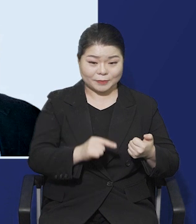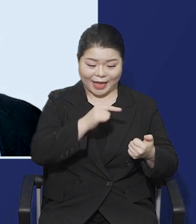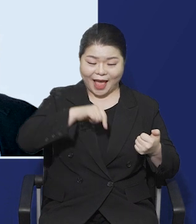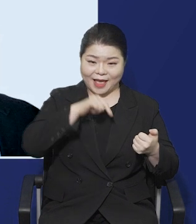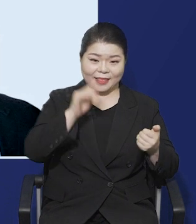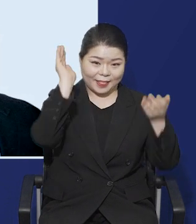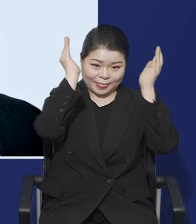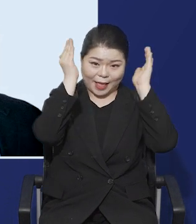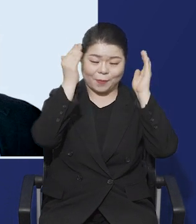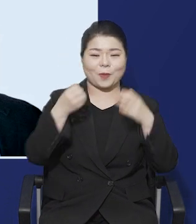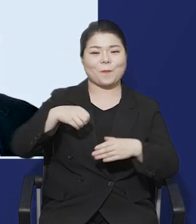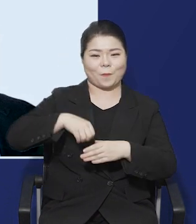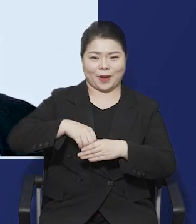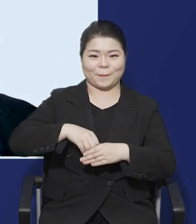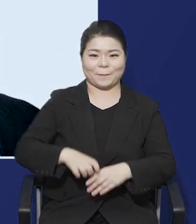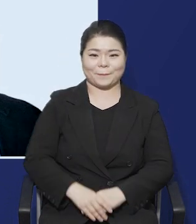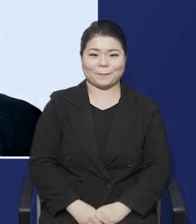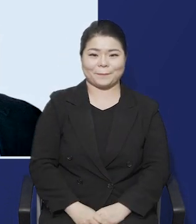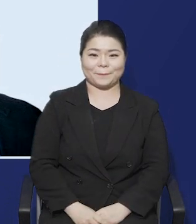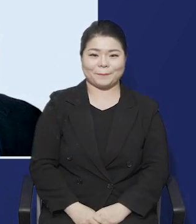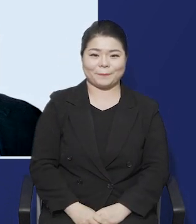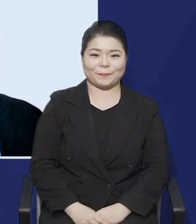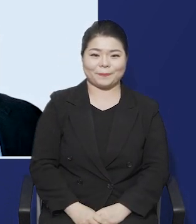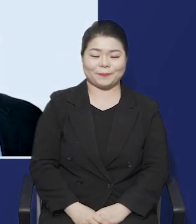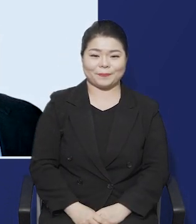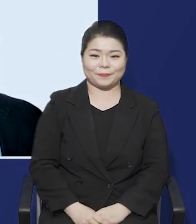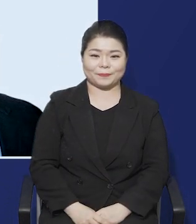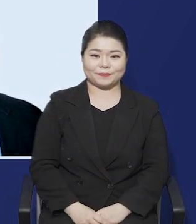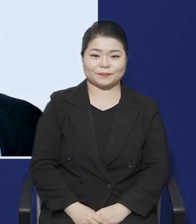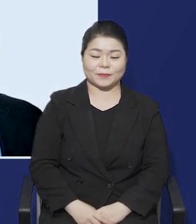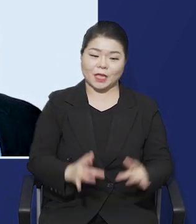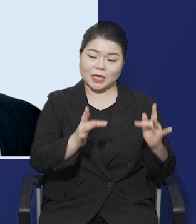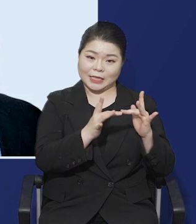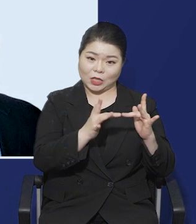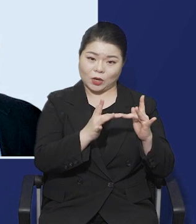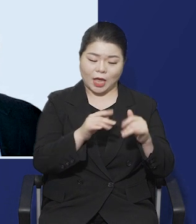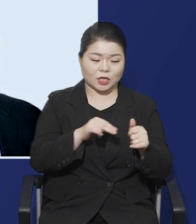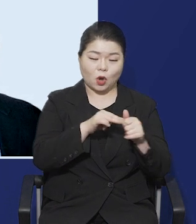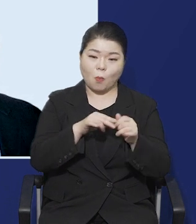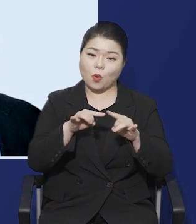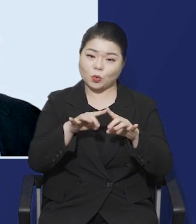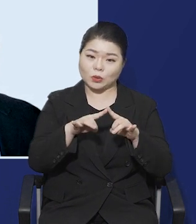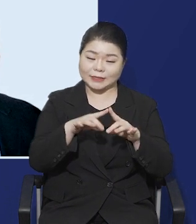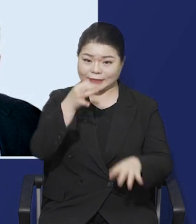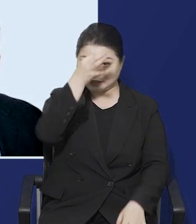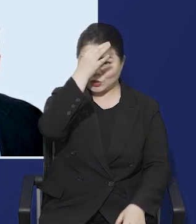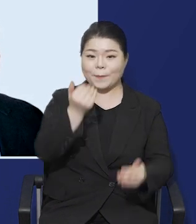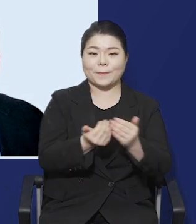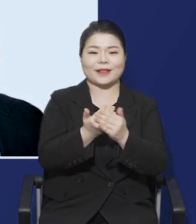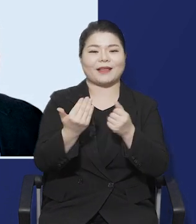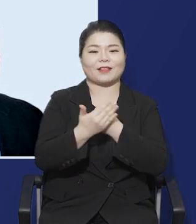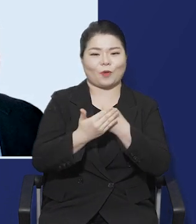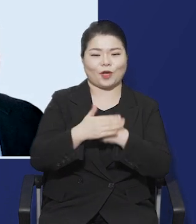내에 네이버도 포함되어 있습니다. 이러한 인터넷과 통신 기술의 발달로